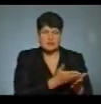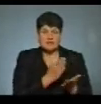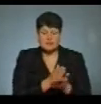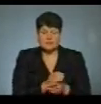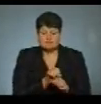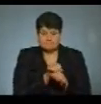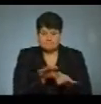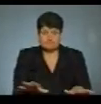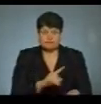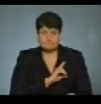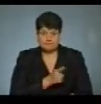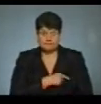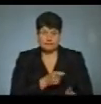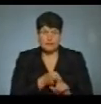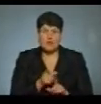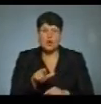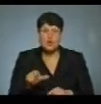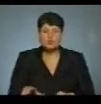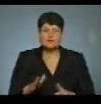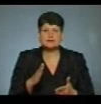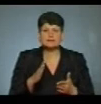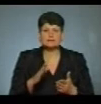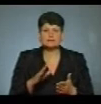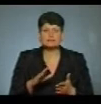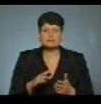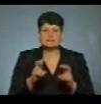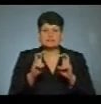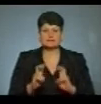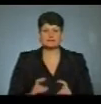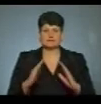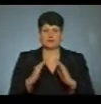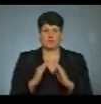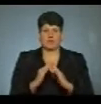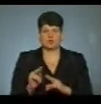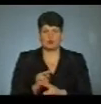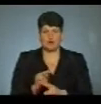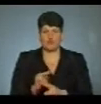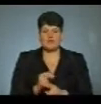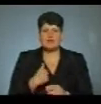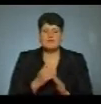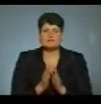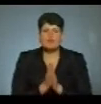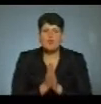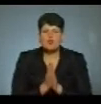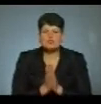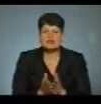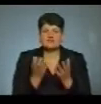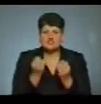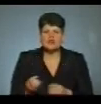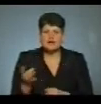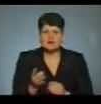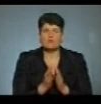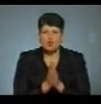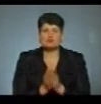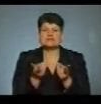інфекції, значить, люди перебувають на домашньому лікуванні. Я би вас просив ще раз, я наголошую,